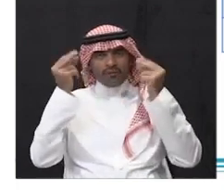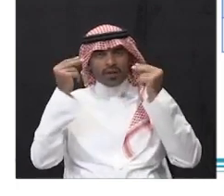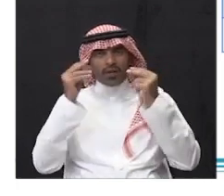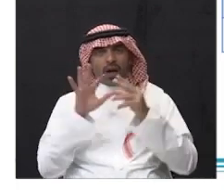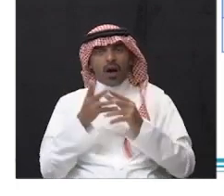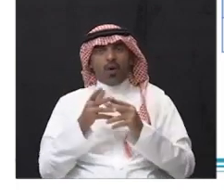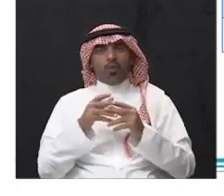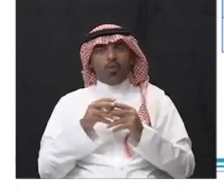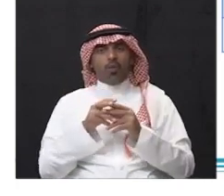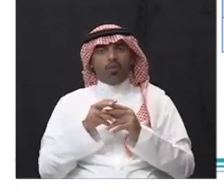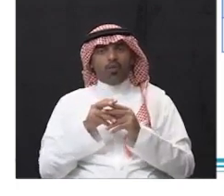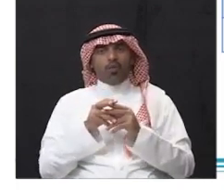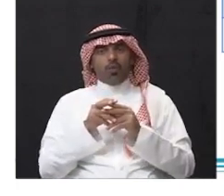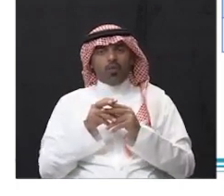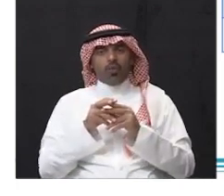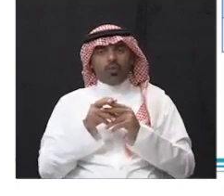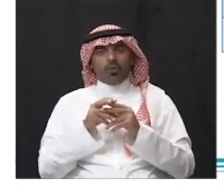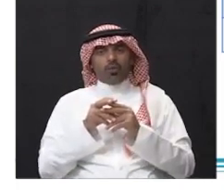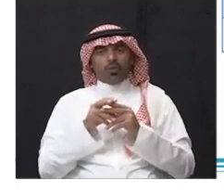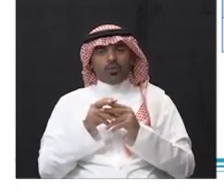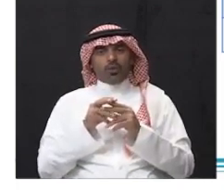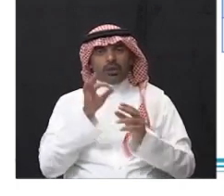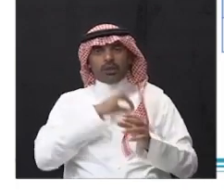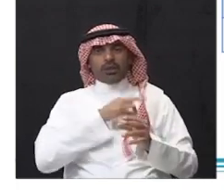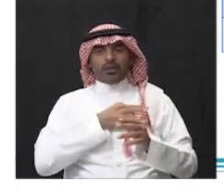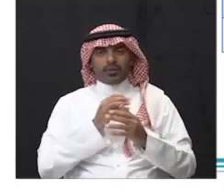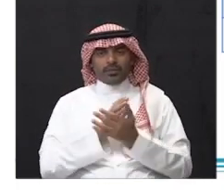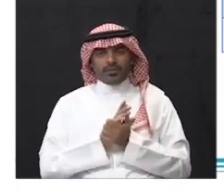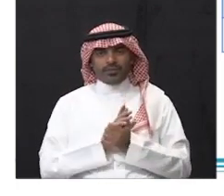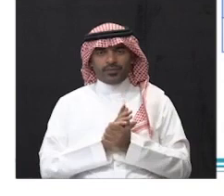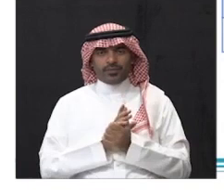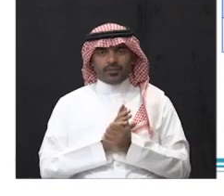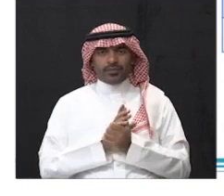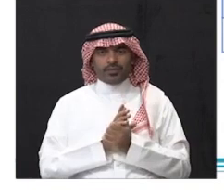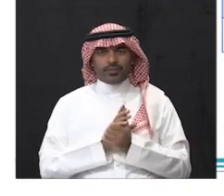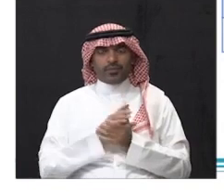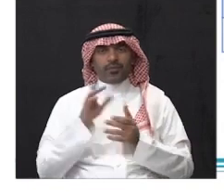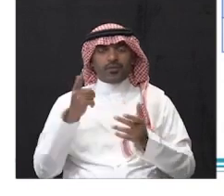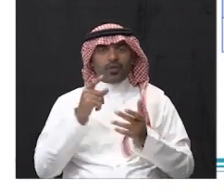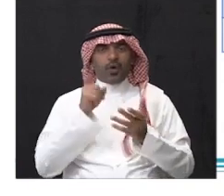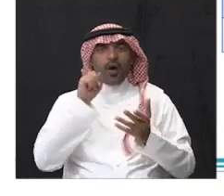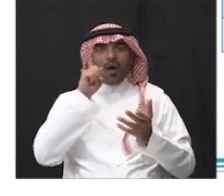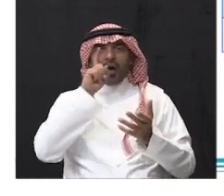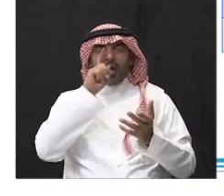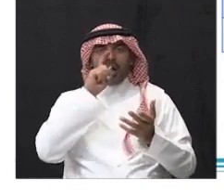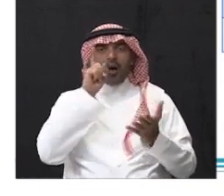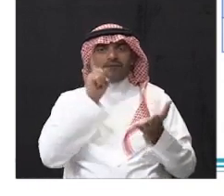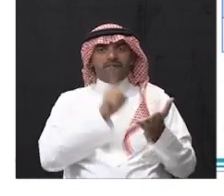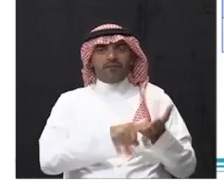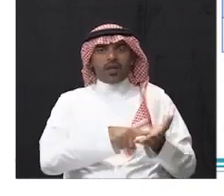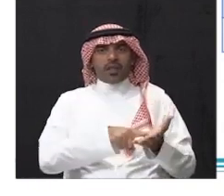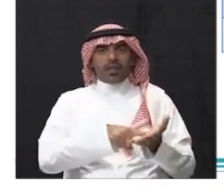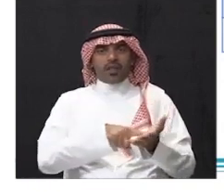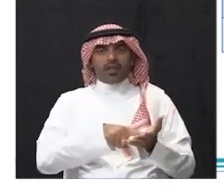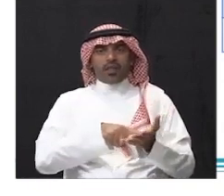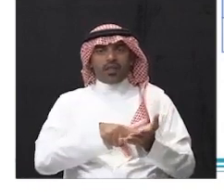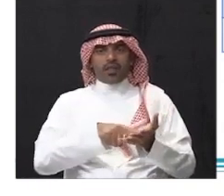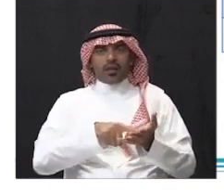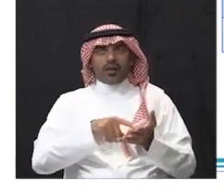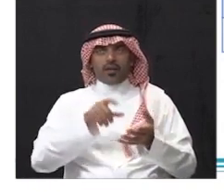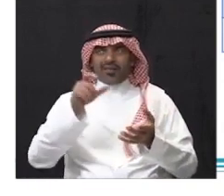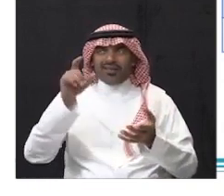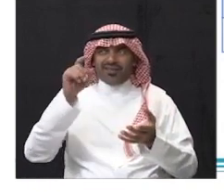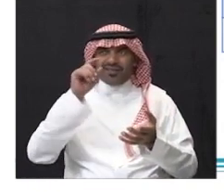نبدأ. فرض المستعمر لغته على المستعمرات بجعلها اللغة الرسمية، أي نوع من